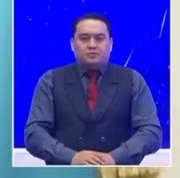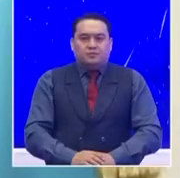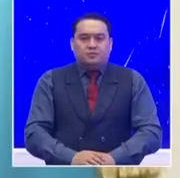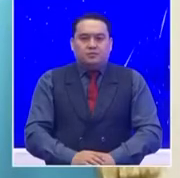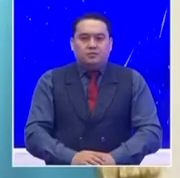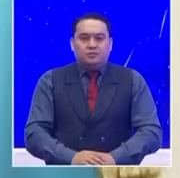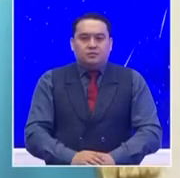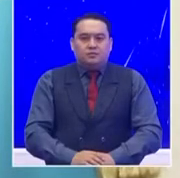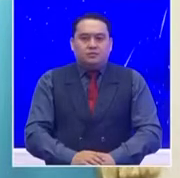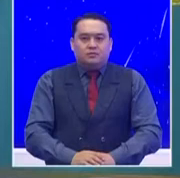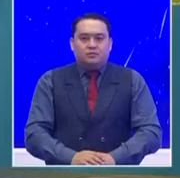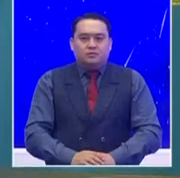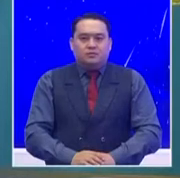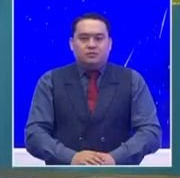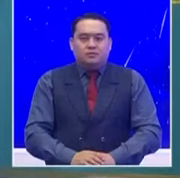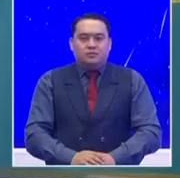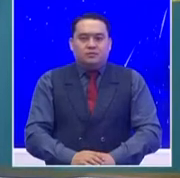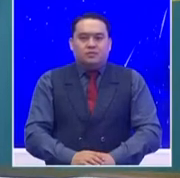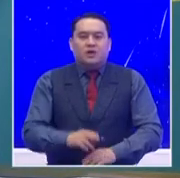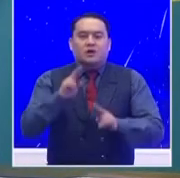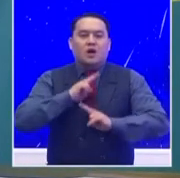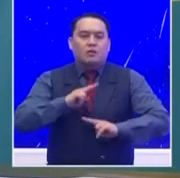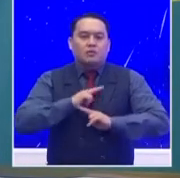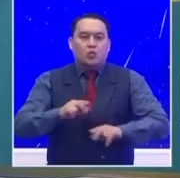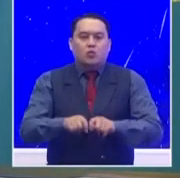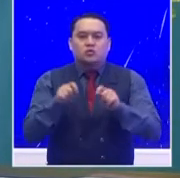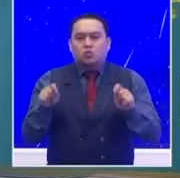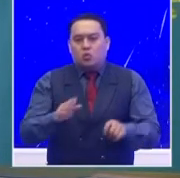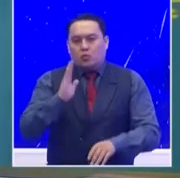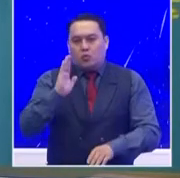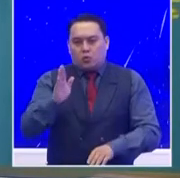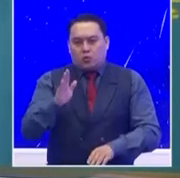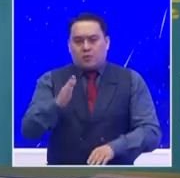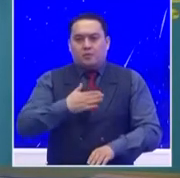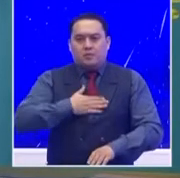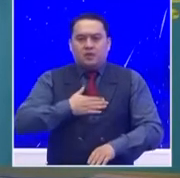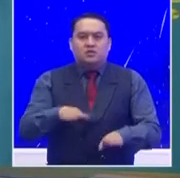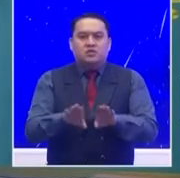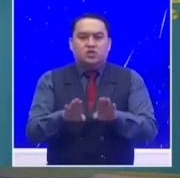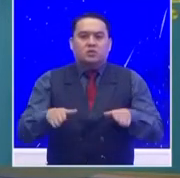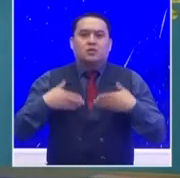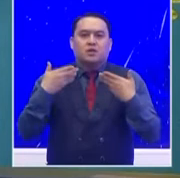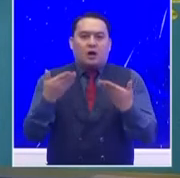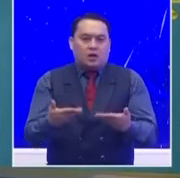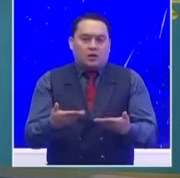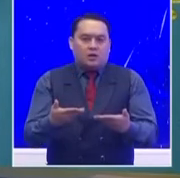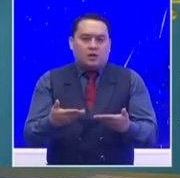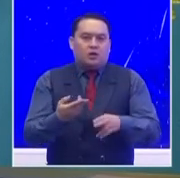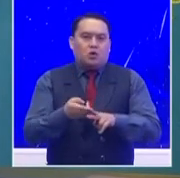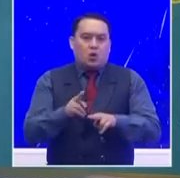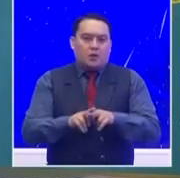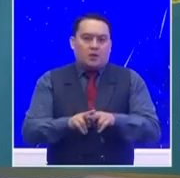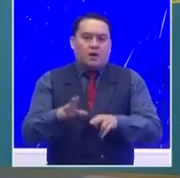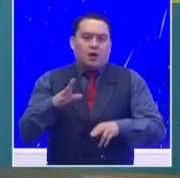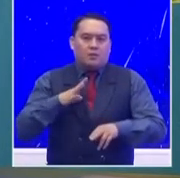организуем работу чтобы они тоже подключились как мы сейчас предлагаю кроме эти вот эти